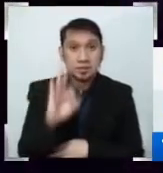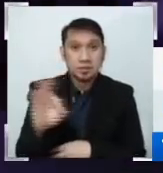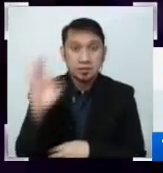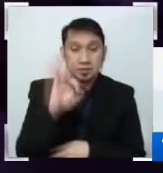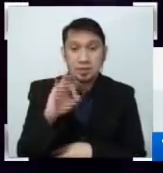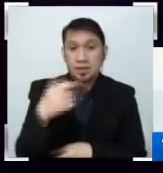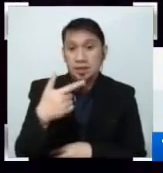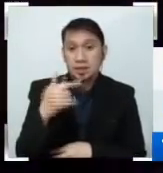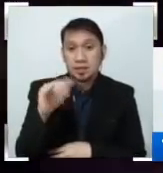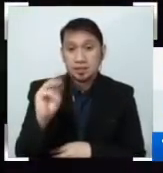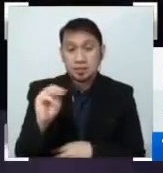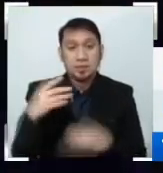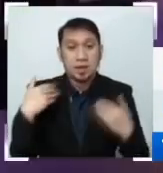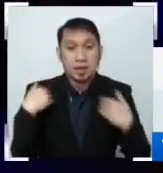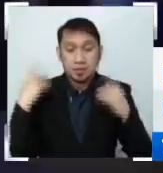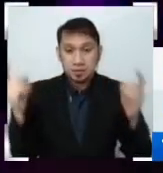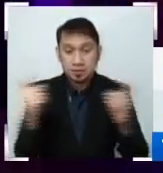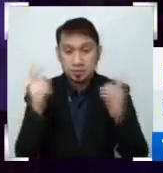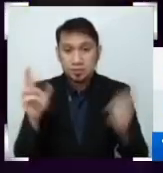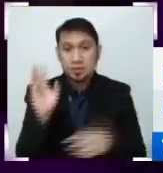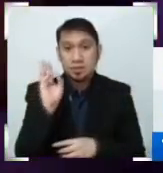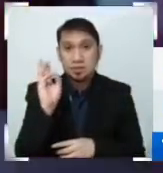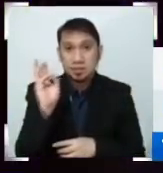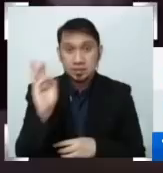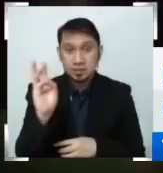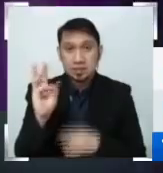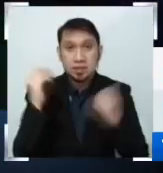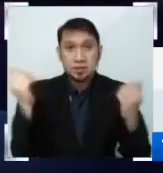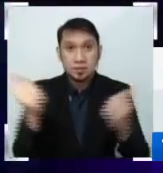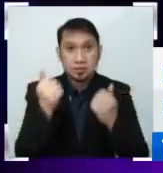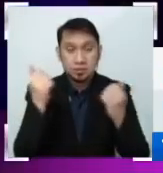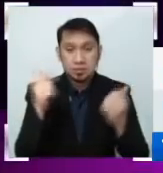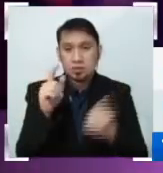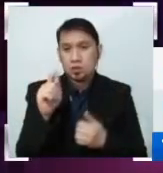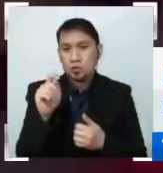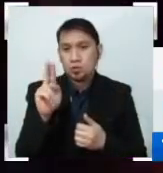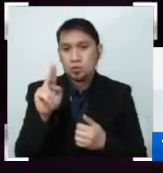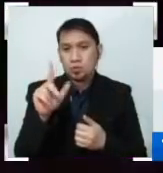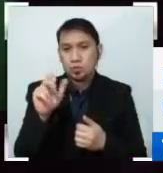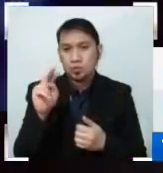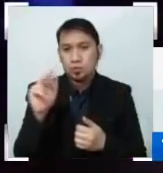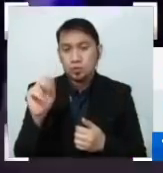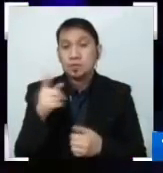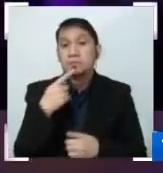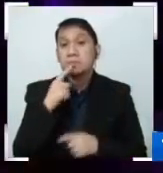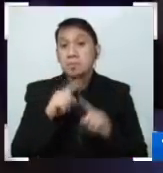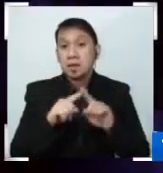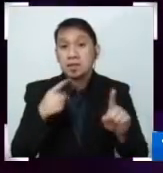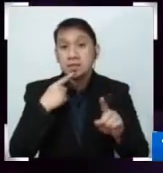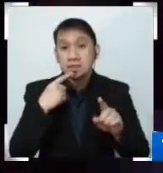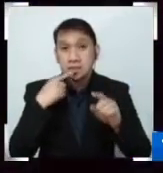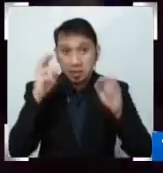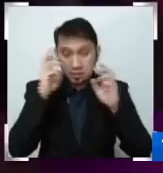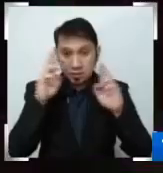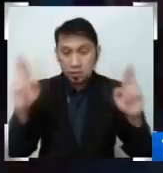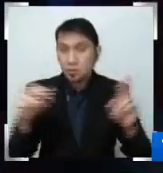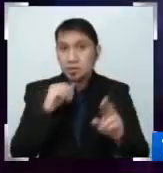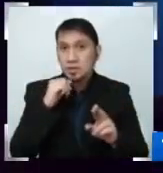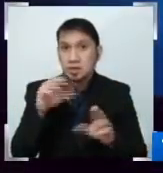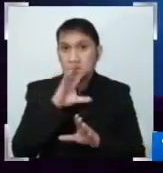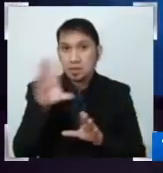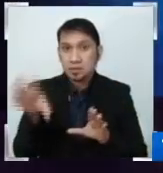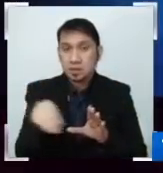ng selebrasyon ng 60th founding anniversary ng Tulunan. Pero giit ng alkalde, hindi ito bahagi ng kanilang